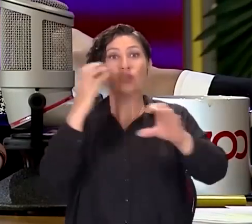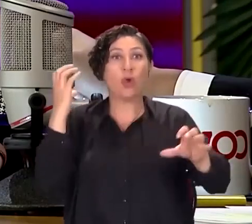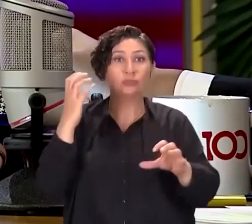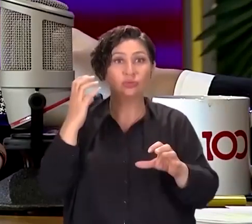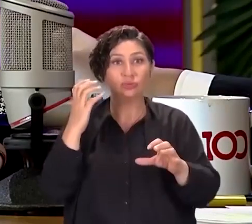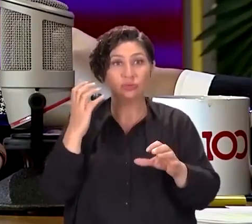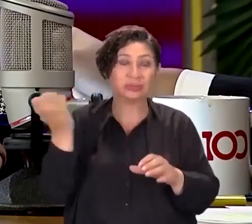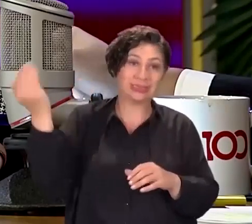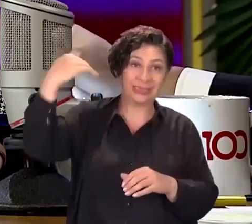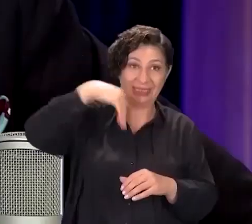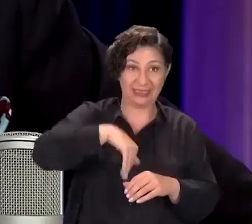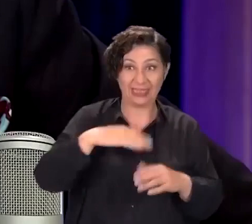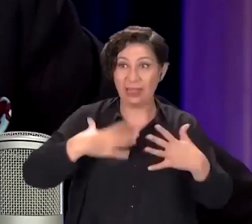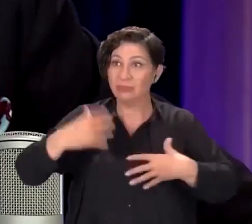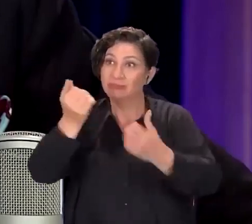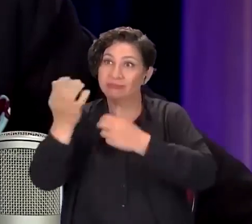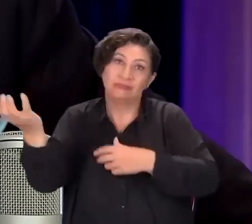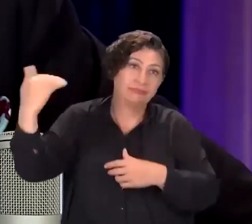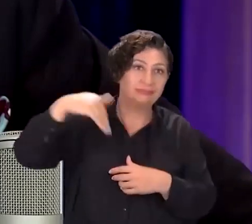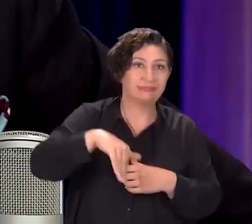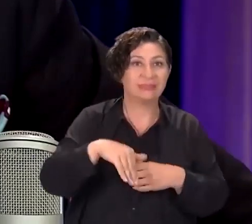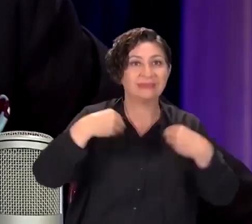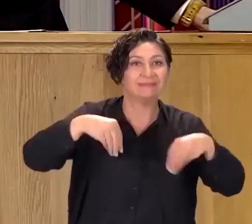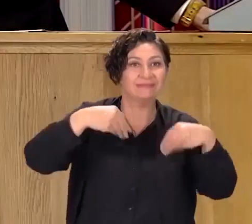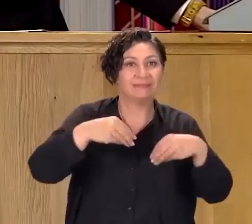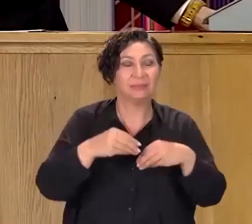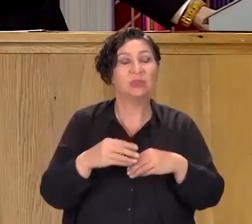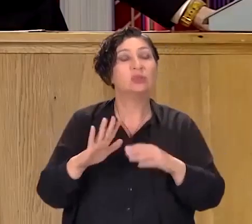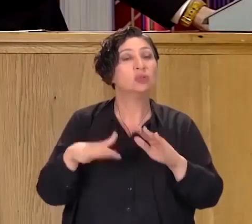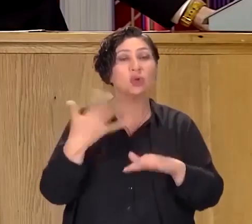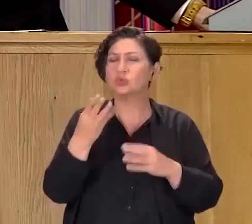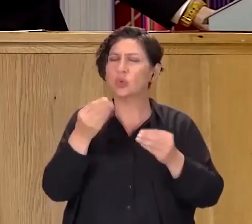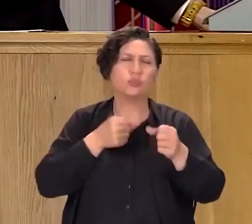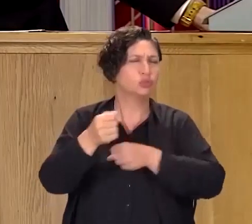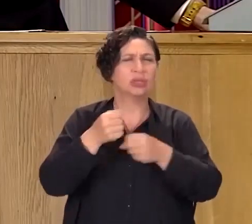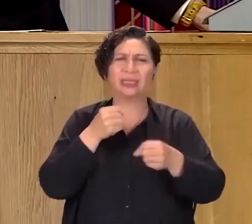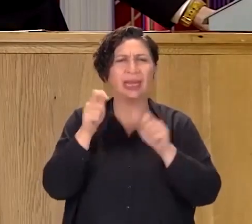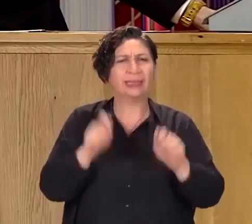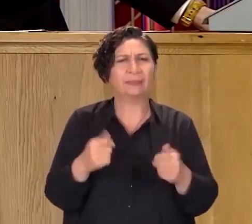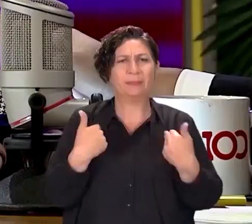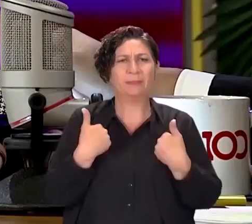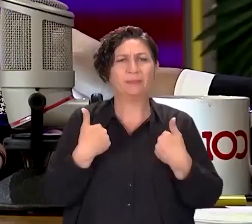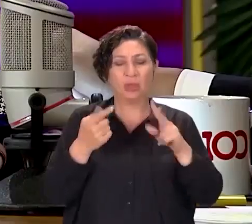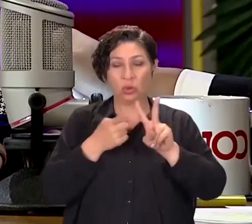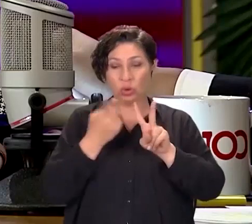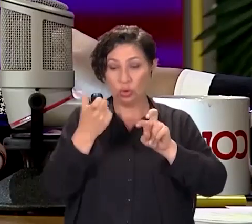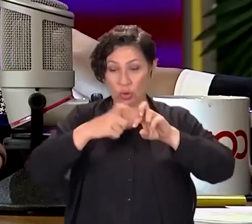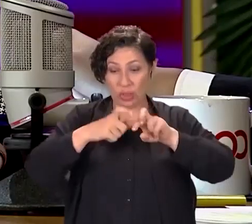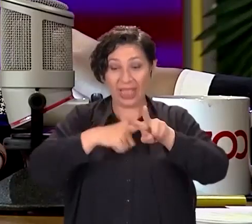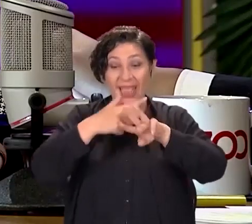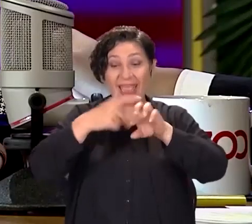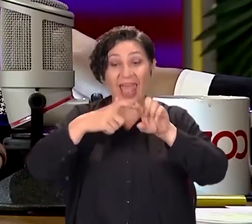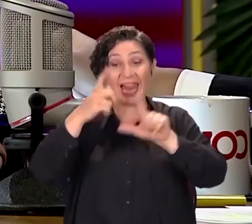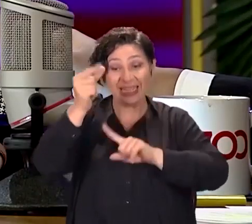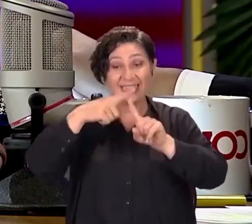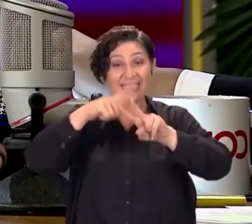otobüslerle gelinirdi yani. Öyleydi. Evet. Ondan sonra çok mücadele verdim. Nur Yerlitaş